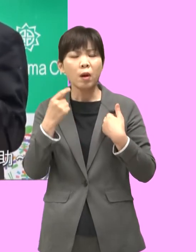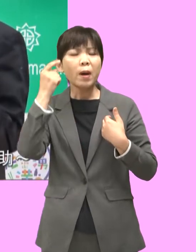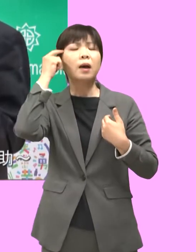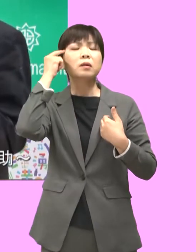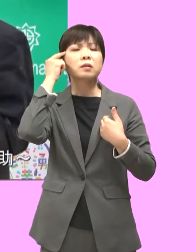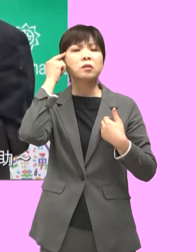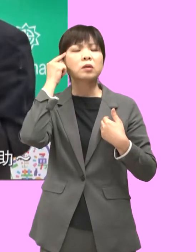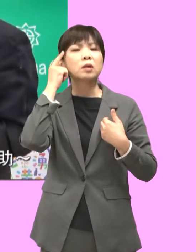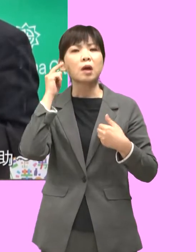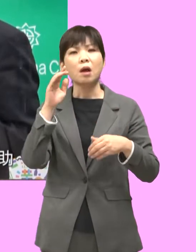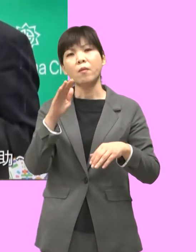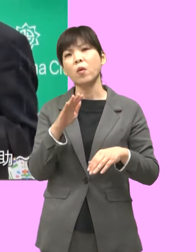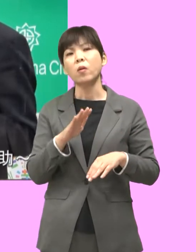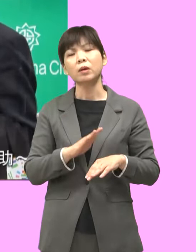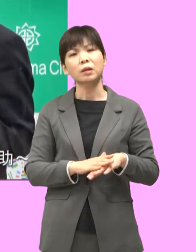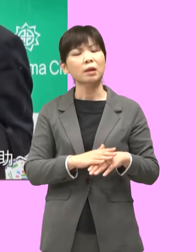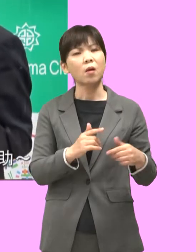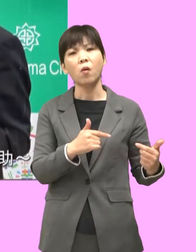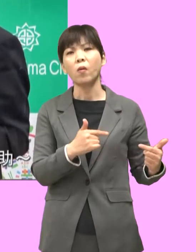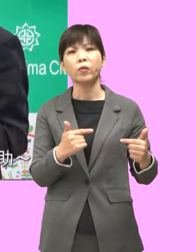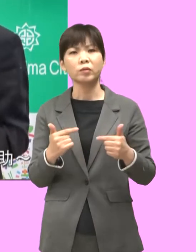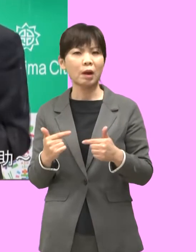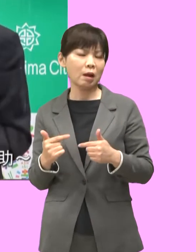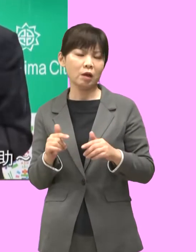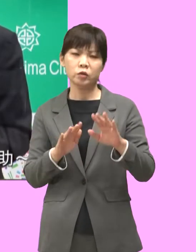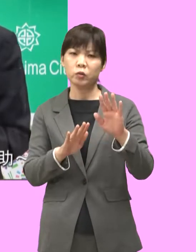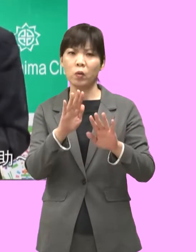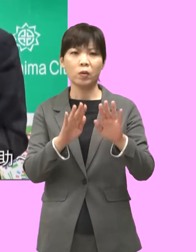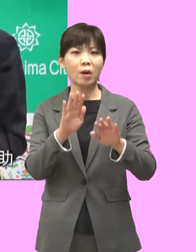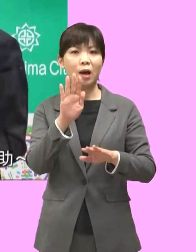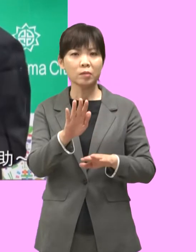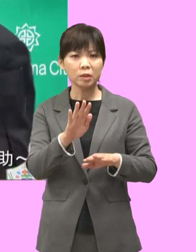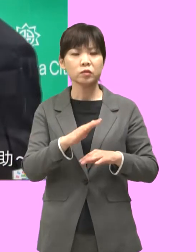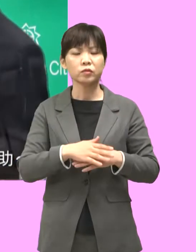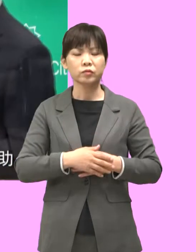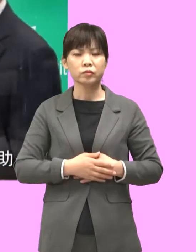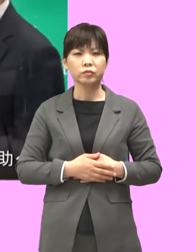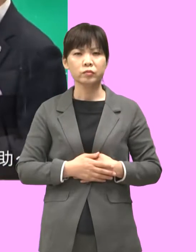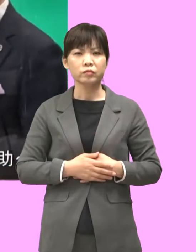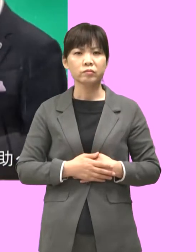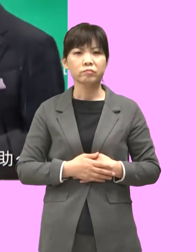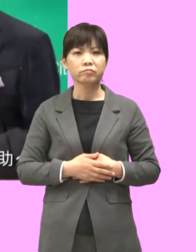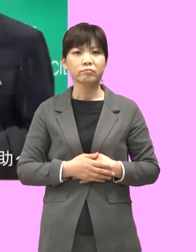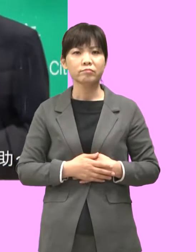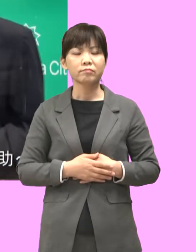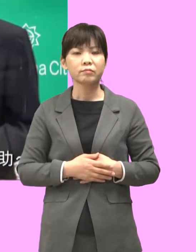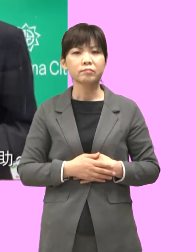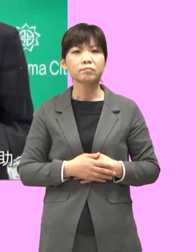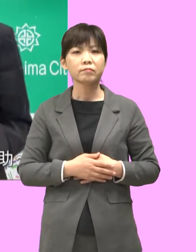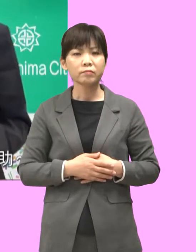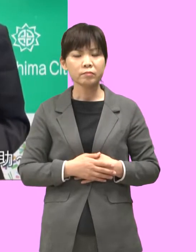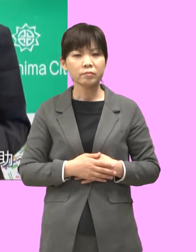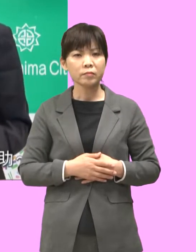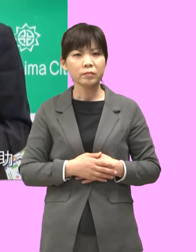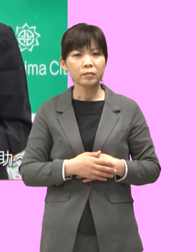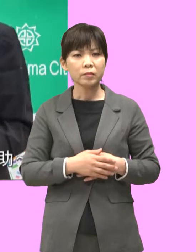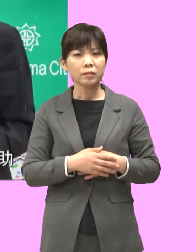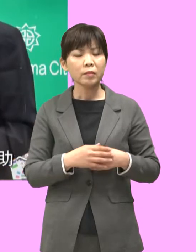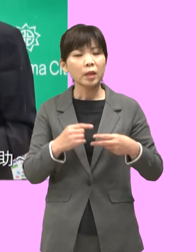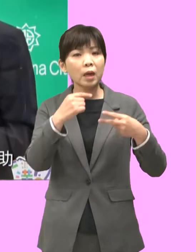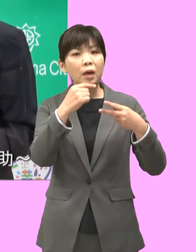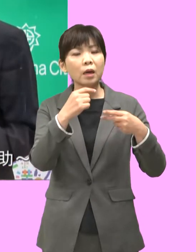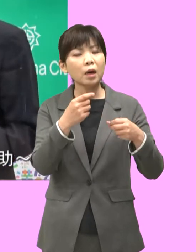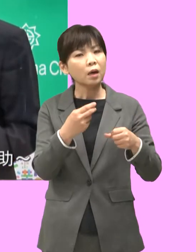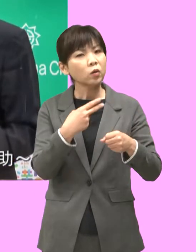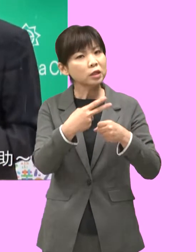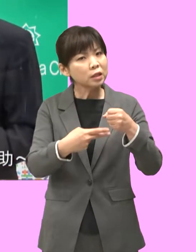分その時には手配できない状態になってしまうんですね。まあ、そのために、まあ、例年9月ぐらいから、まあ、例年というか